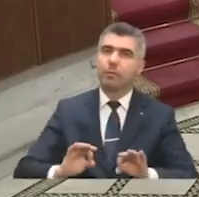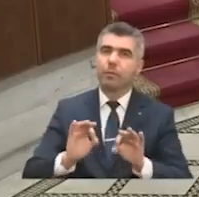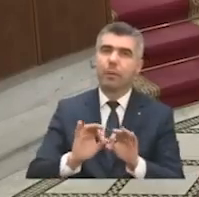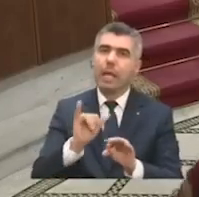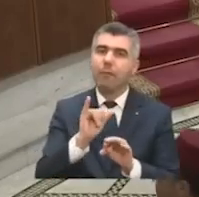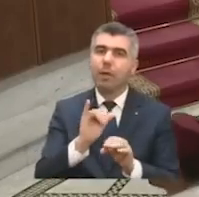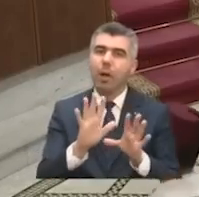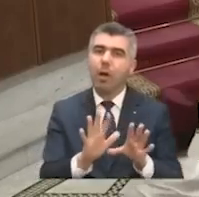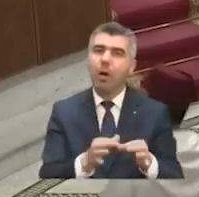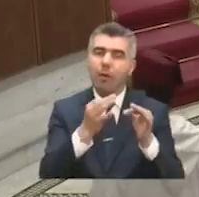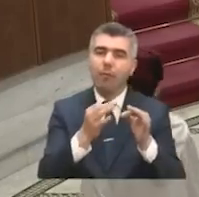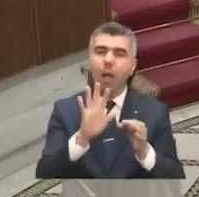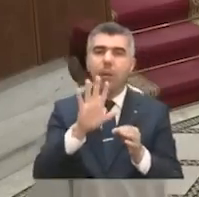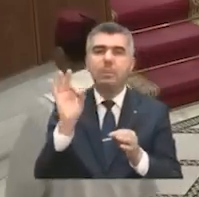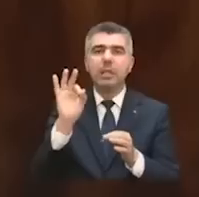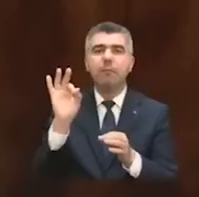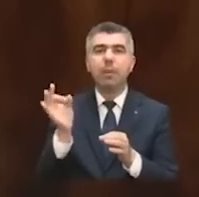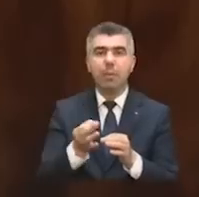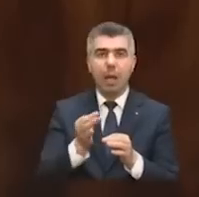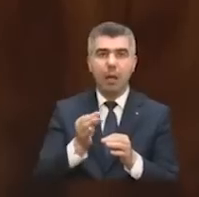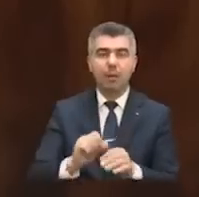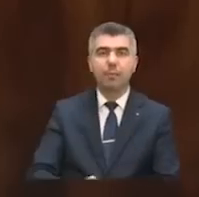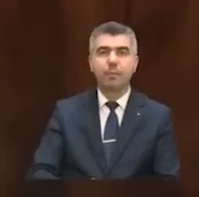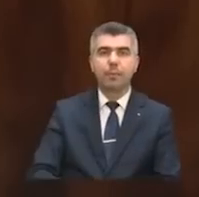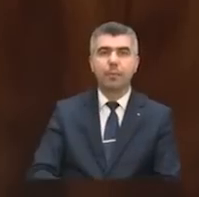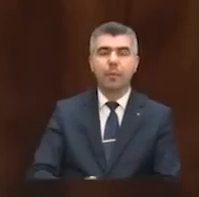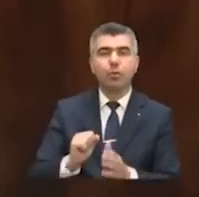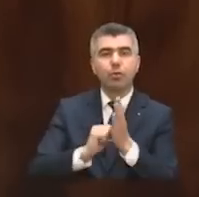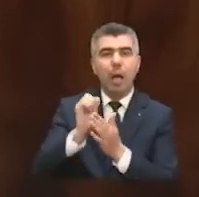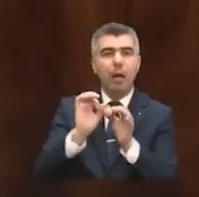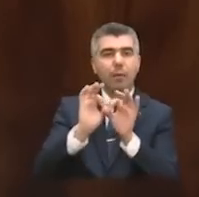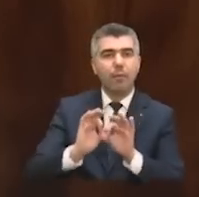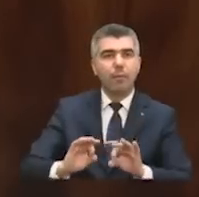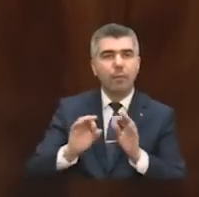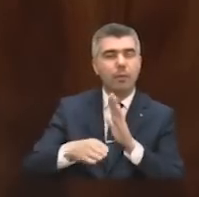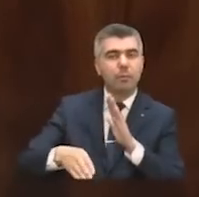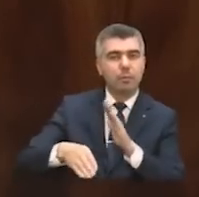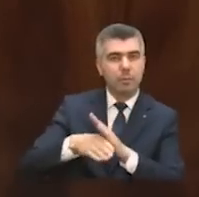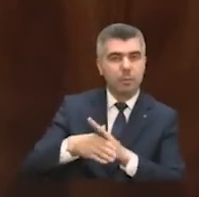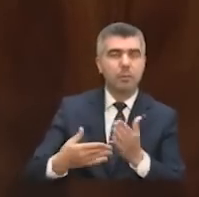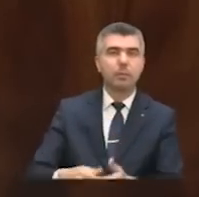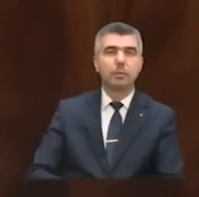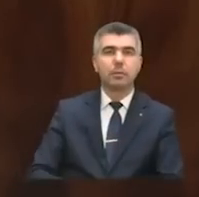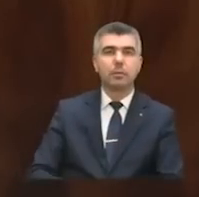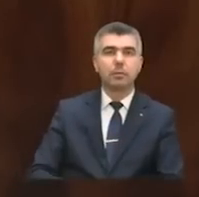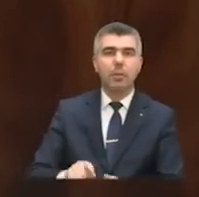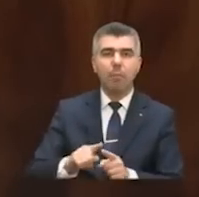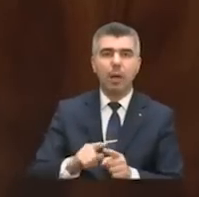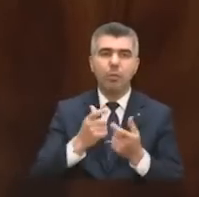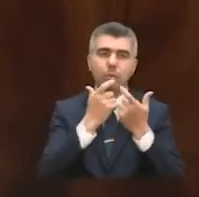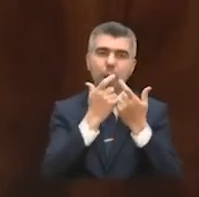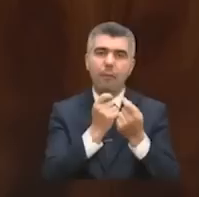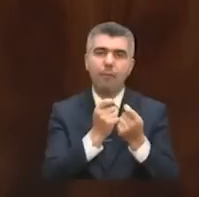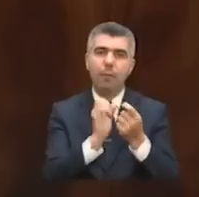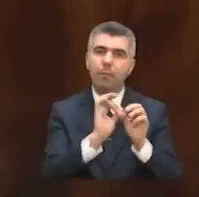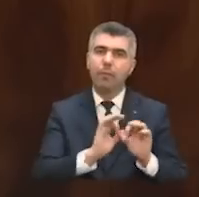كيخرج، و 50% ما كتنجحش كتغادر، ونبقاو كنتفرجوا وما نديروا